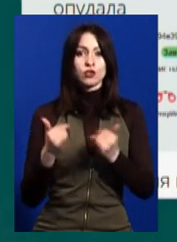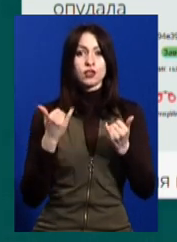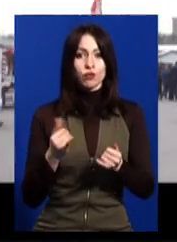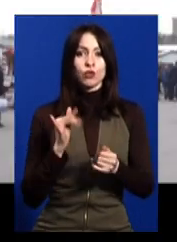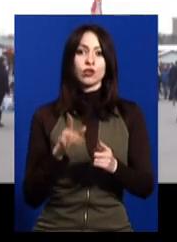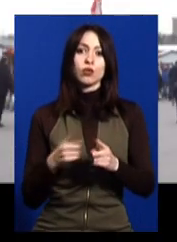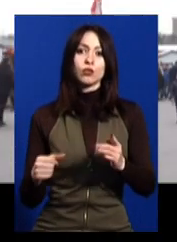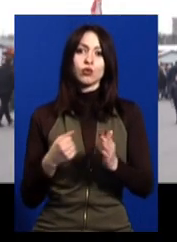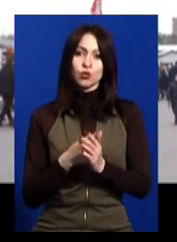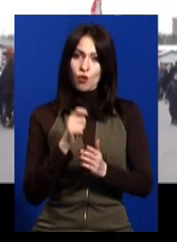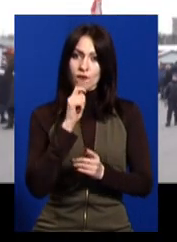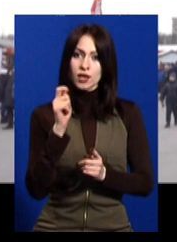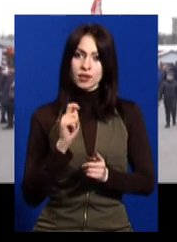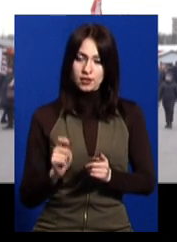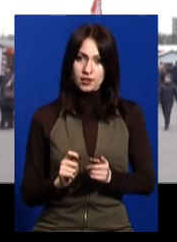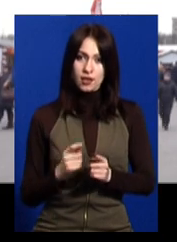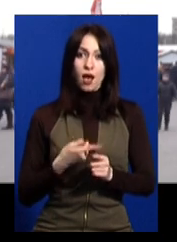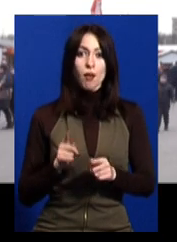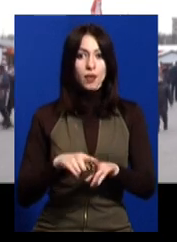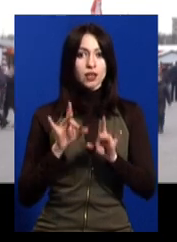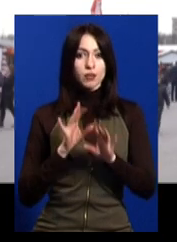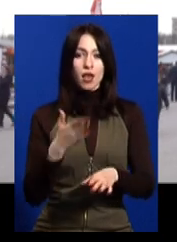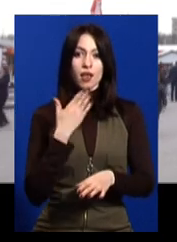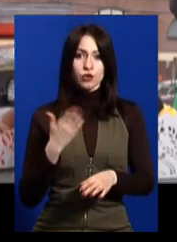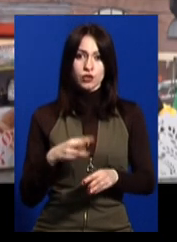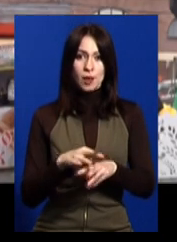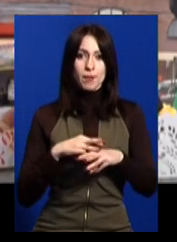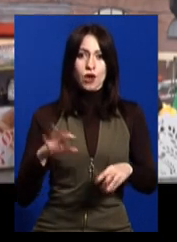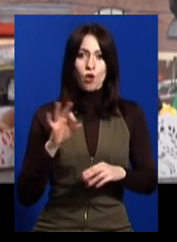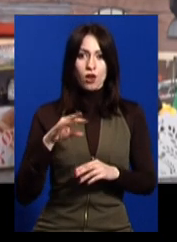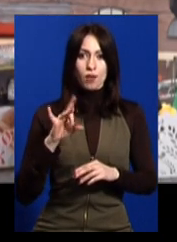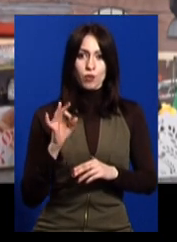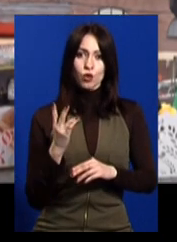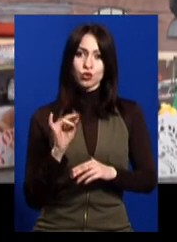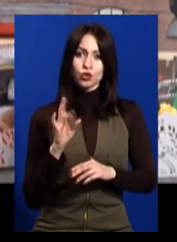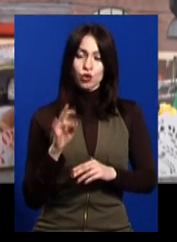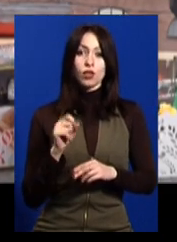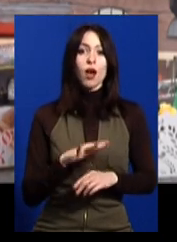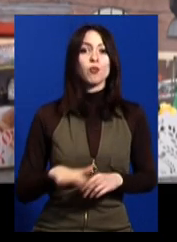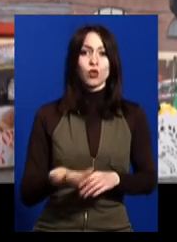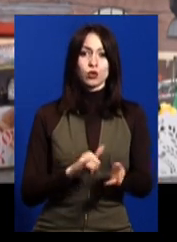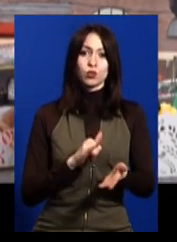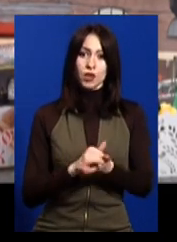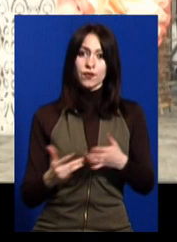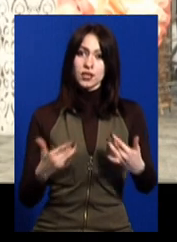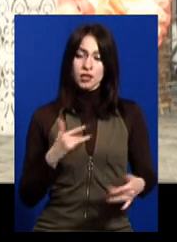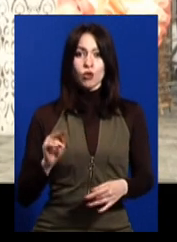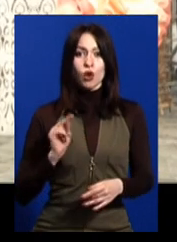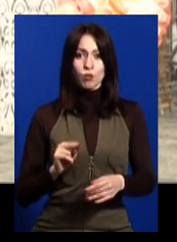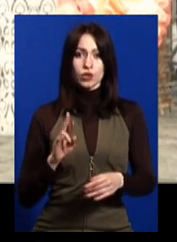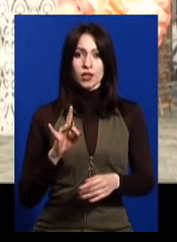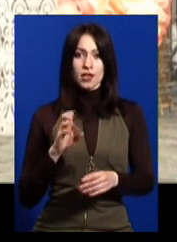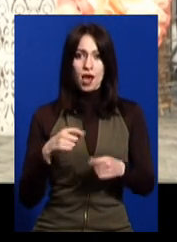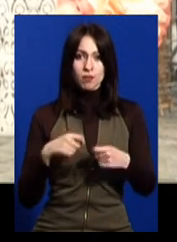та триватимуть до неділі. Про це розповіла речниця мерії Ольга Мірошниченко. На Майдані встановили сцену, працює ярмарок